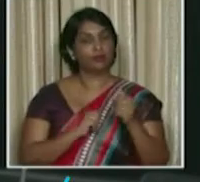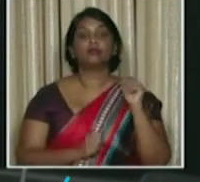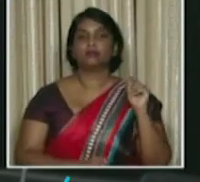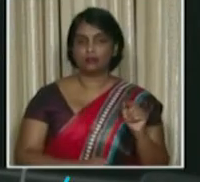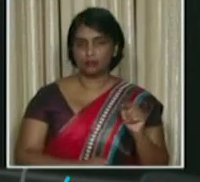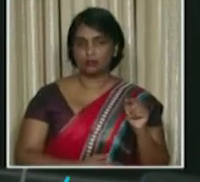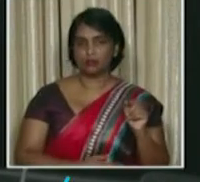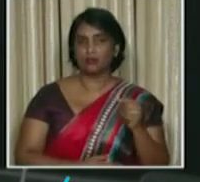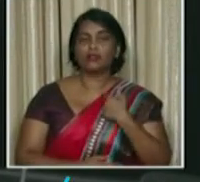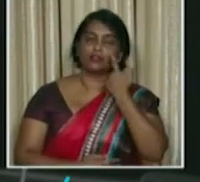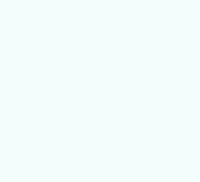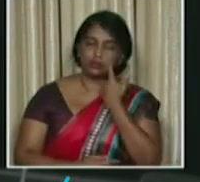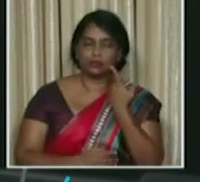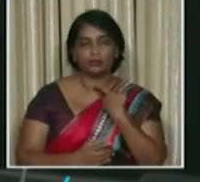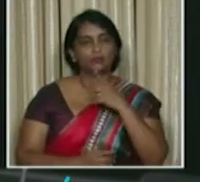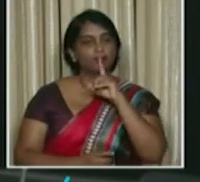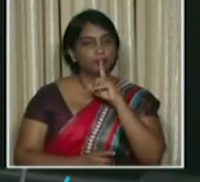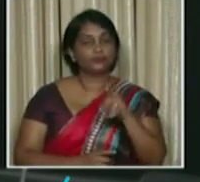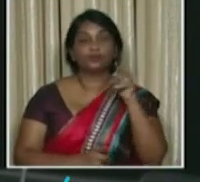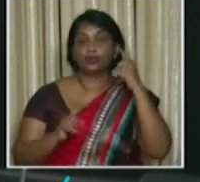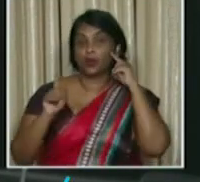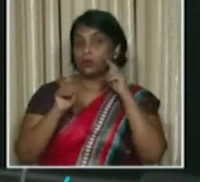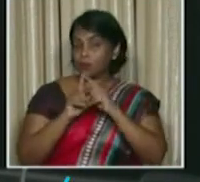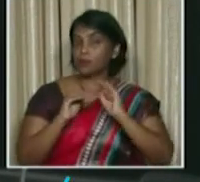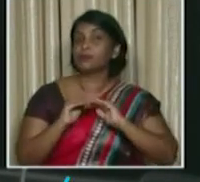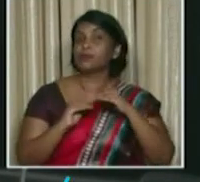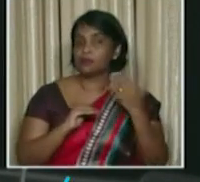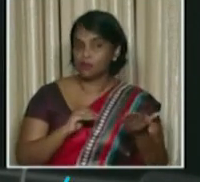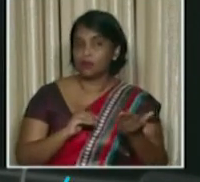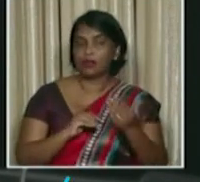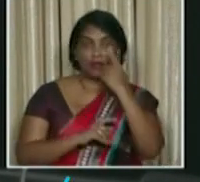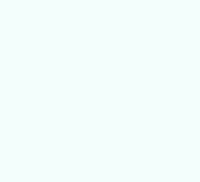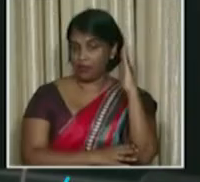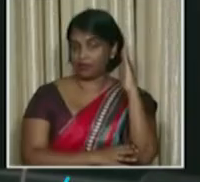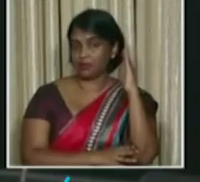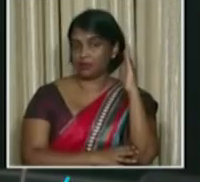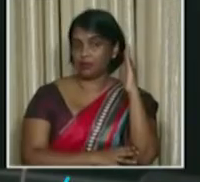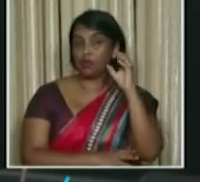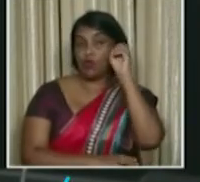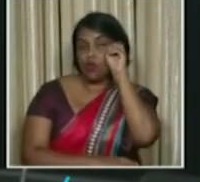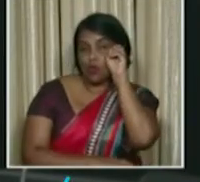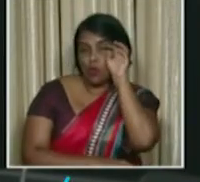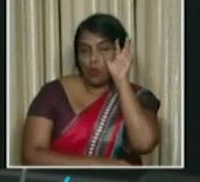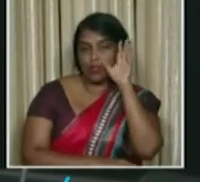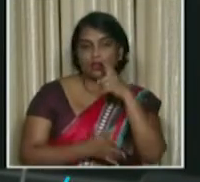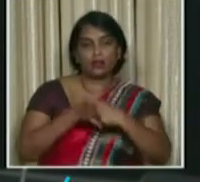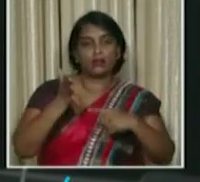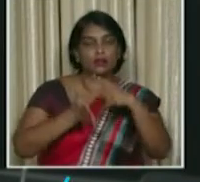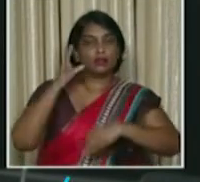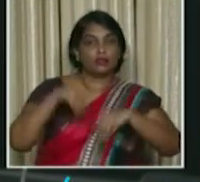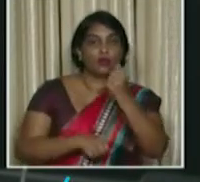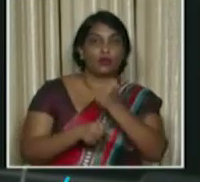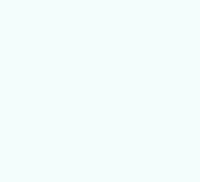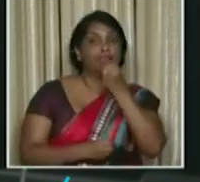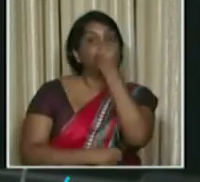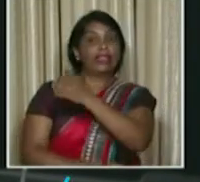එහෙනම් කනගාටුයි කියන්න ඒ සිද්ධියෙන් පස්සේ කාදිනල් උන්නාන්සේ උදේ පාන්දර ගිහිලා ඡන්ද දෙන්න ගෝඨාභය